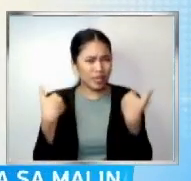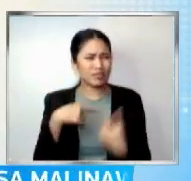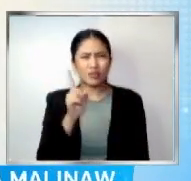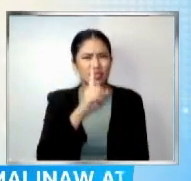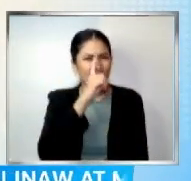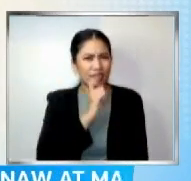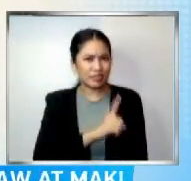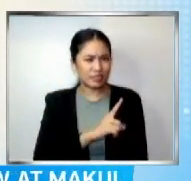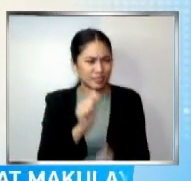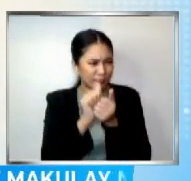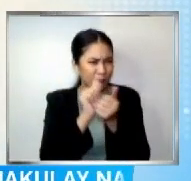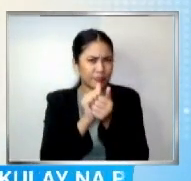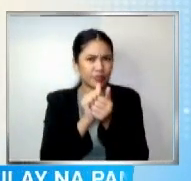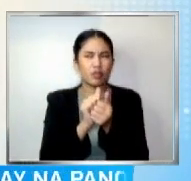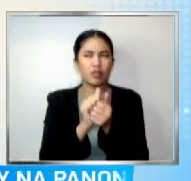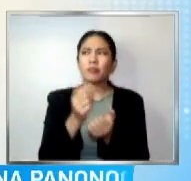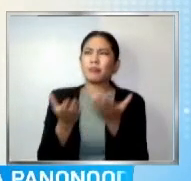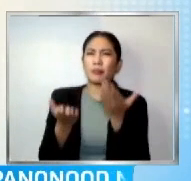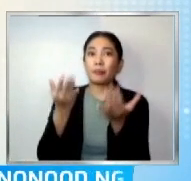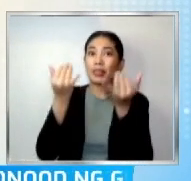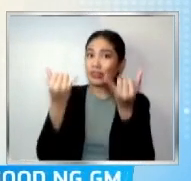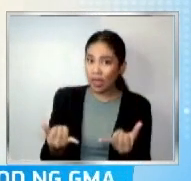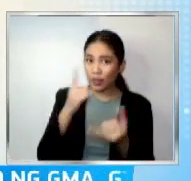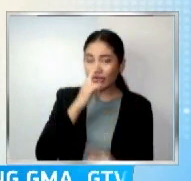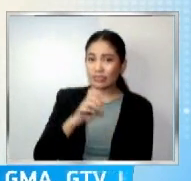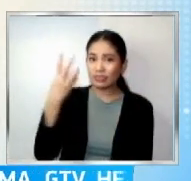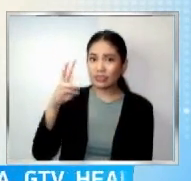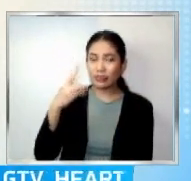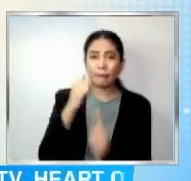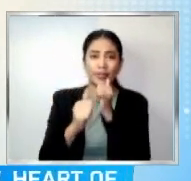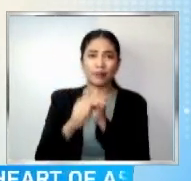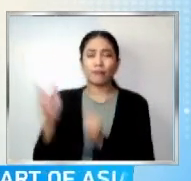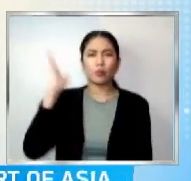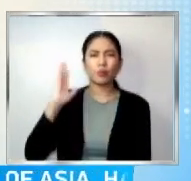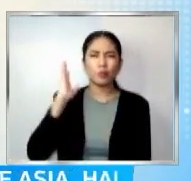lang siya ngayon. Ah, 16 pa lang siya ngayon? So ibig sabihin parang...